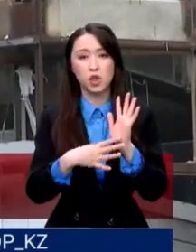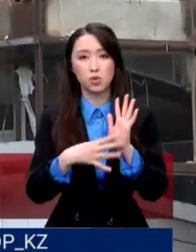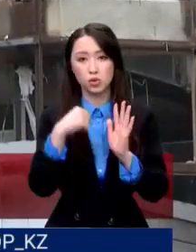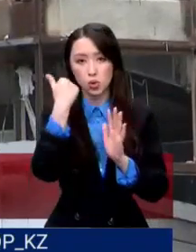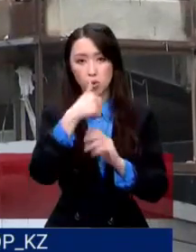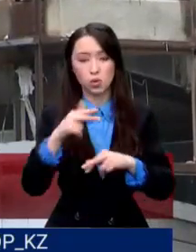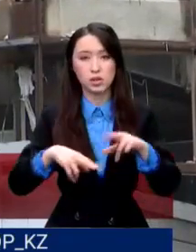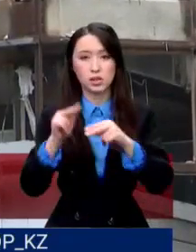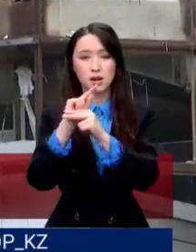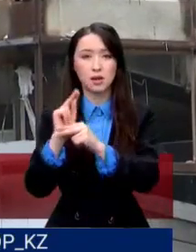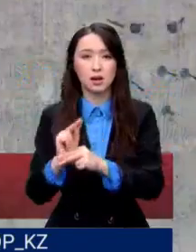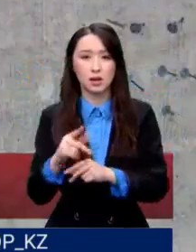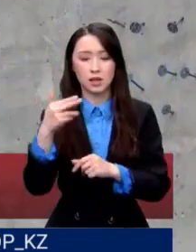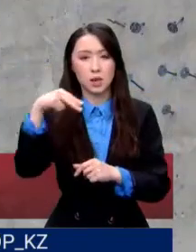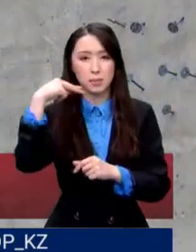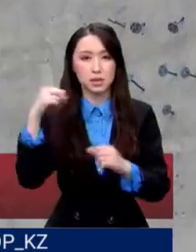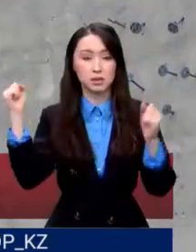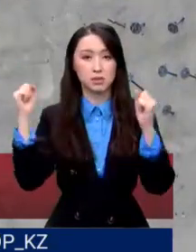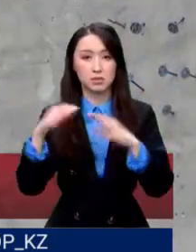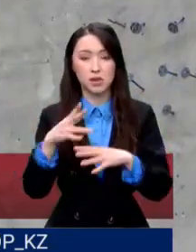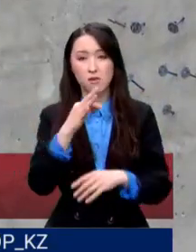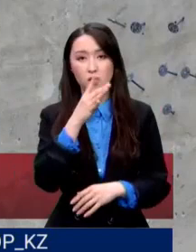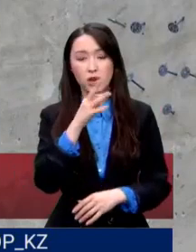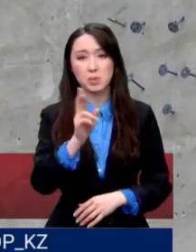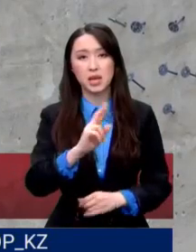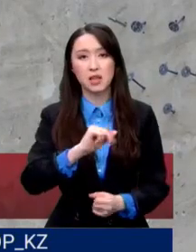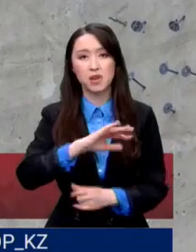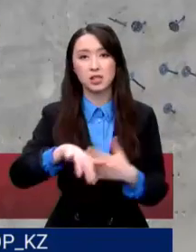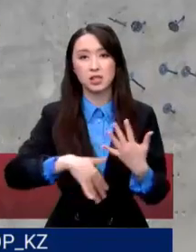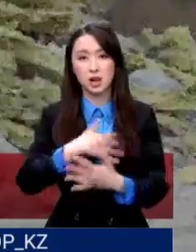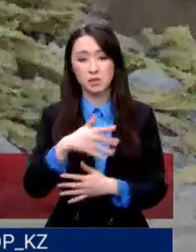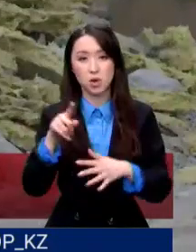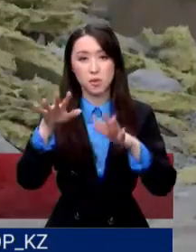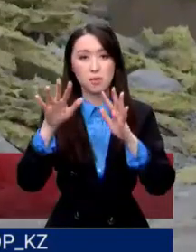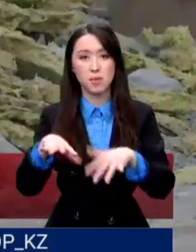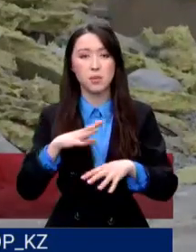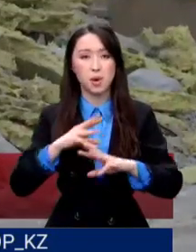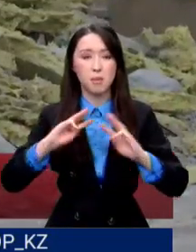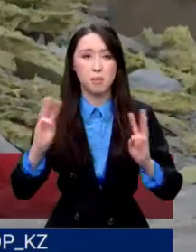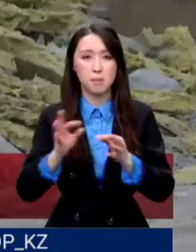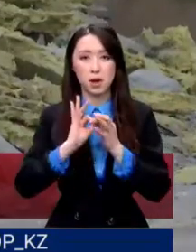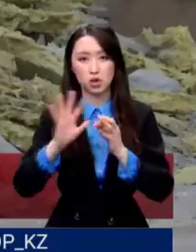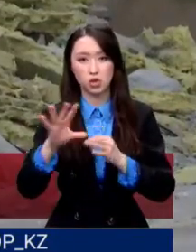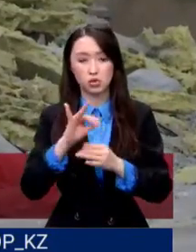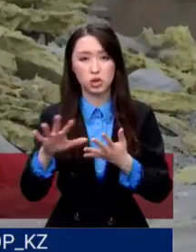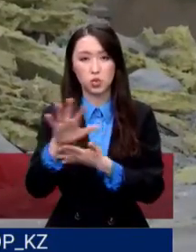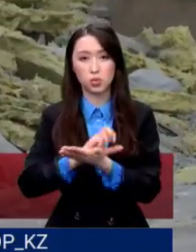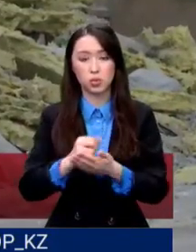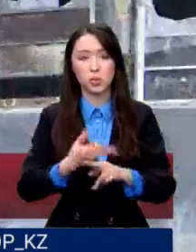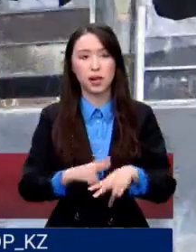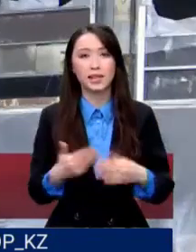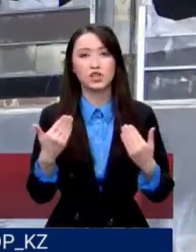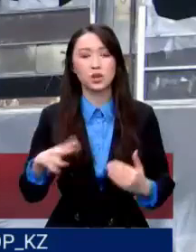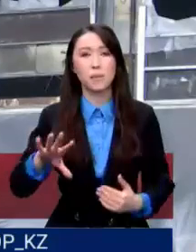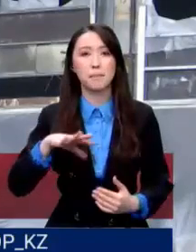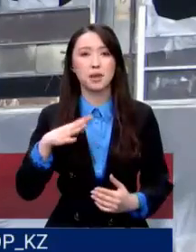здание перестроили под резиденцию президента. Во время январских событий объект был подожжен и разгромлен, поэтому сейчас от